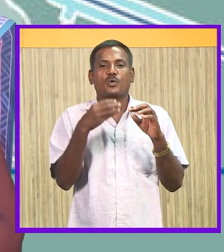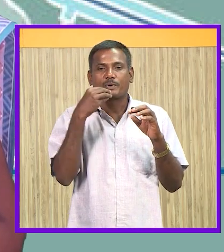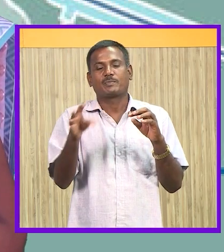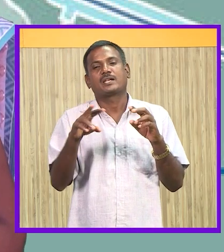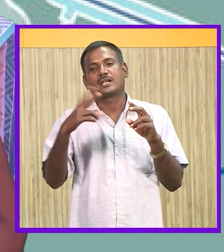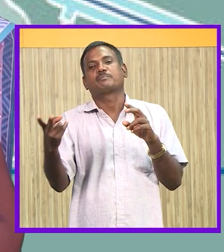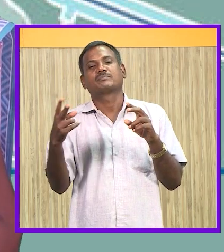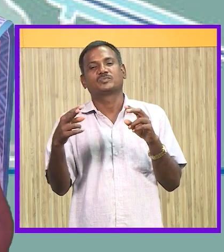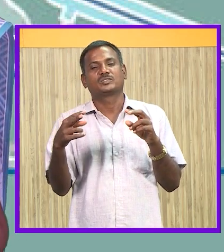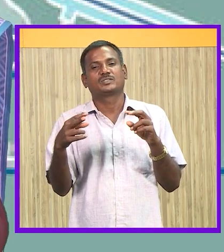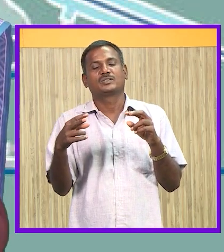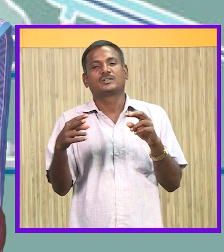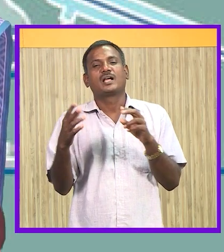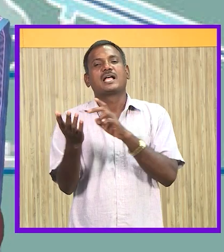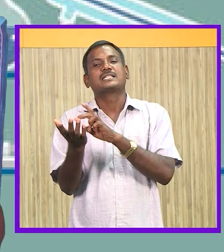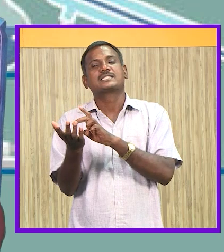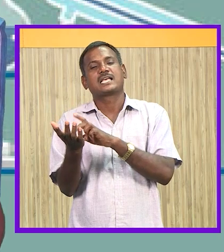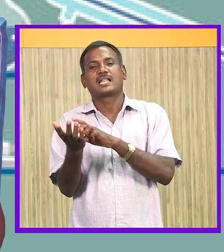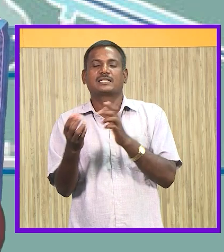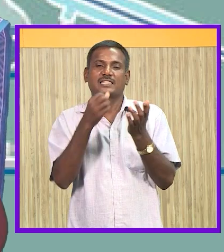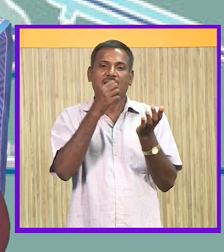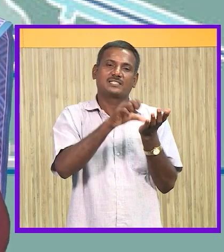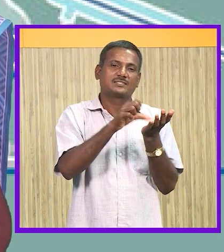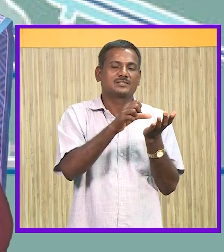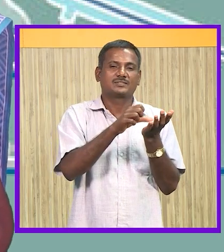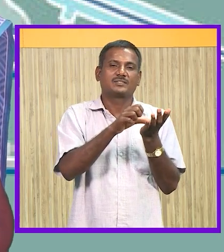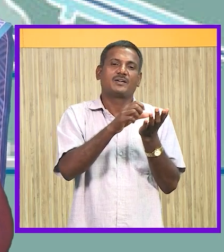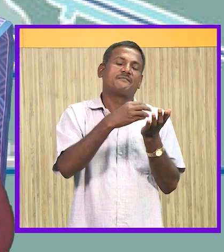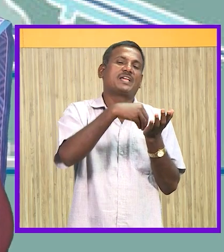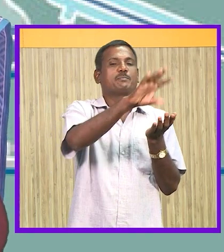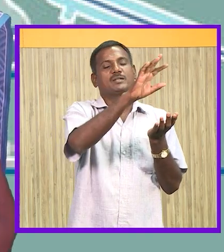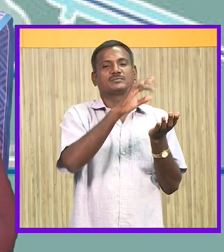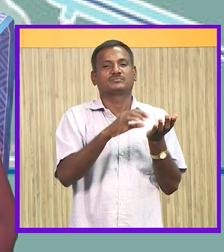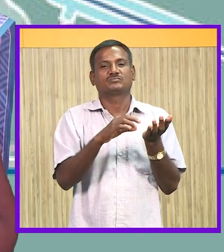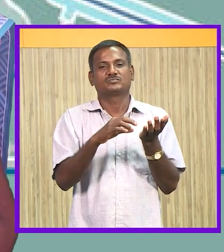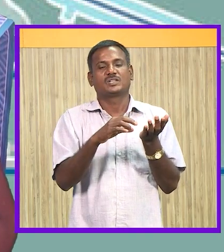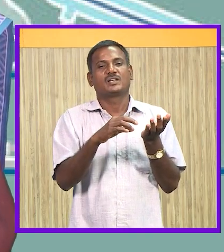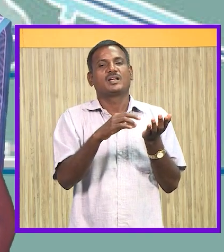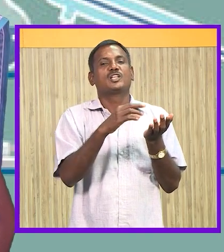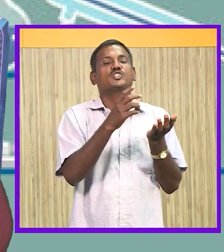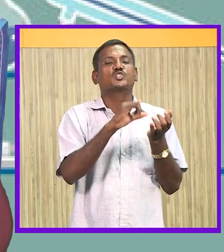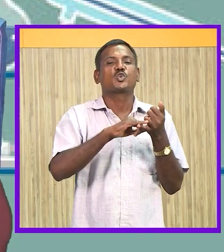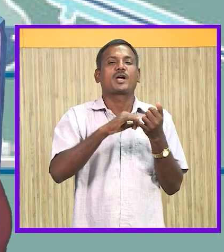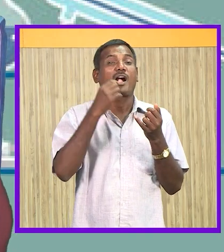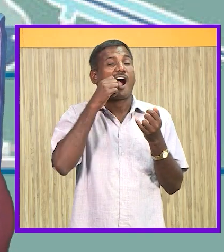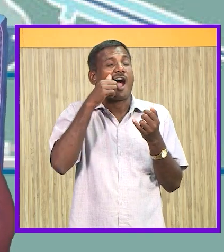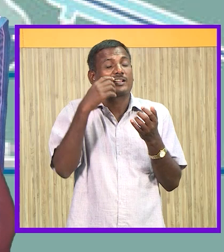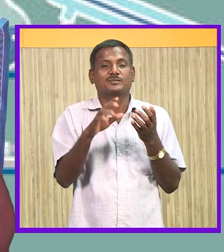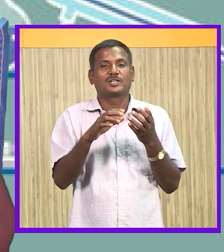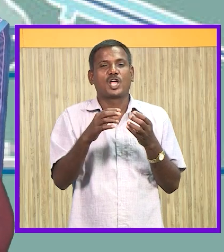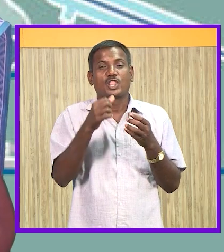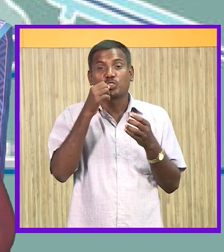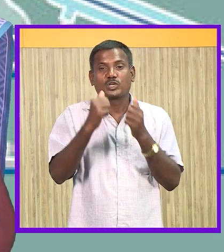உமிழ் மாற்றங்கள். எடுத்துக்காட்டு, அந்த சலவை தூளை நம்ம தண்ணியில் சேர்க்கும் போது வெப்பம் வெளிப்படும். சோடியம் ஹைட்ராக்சைடு காரம்